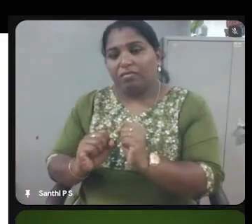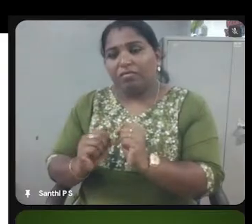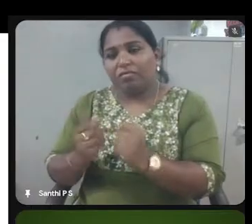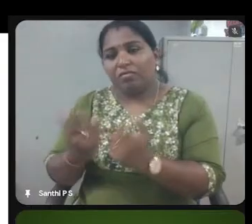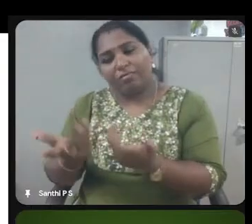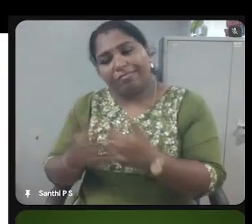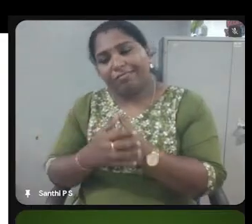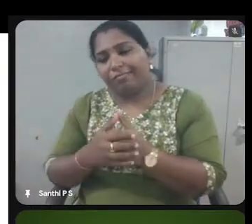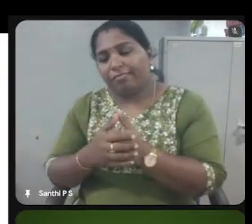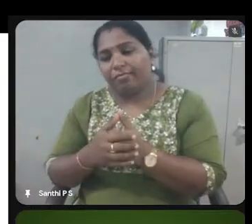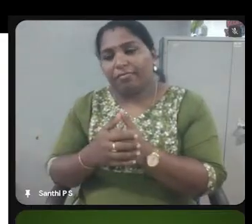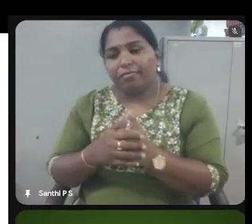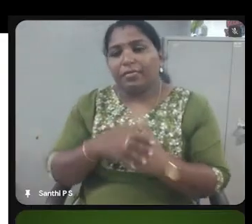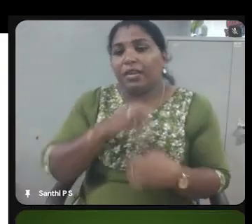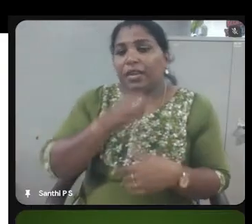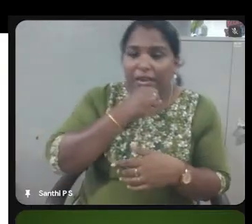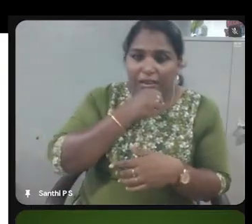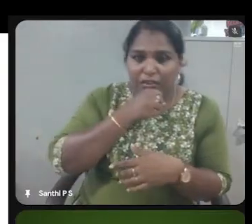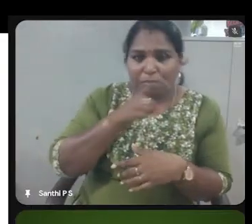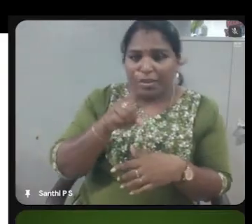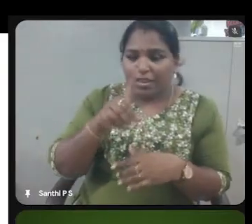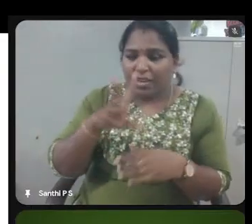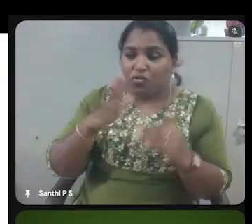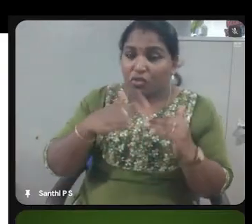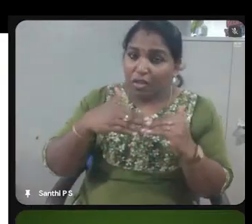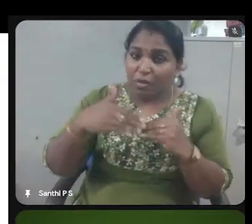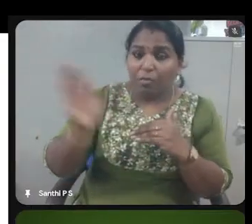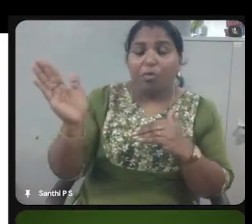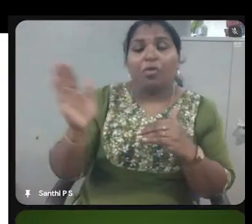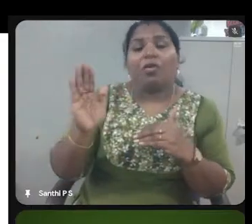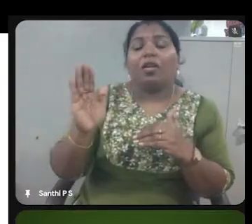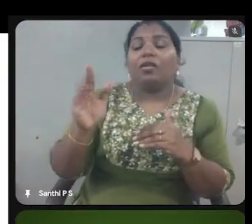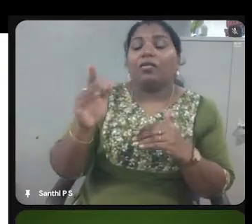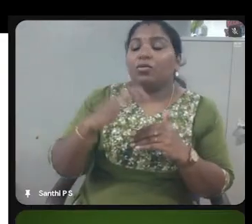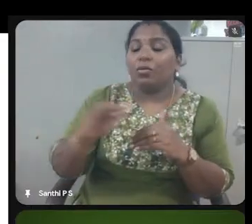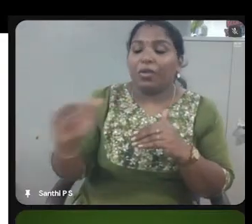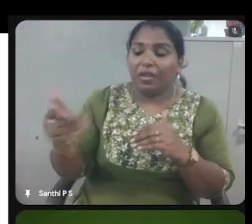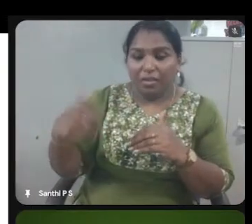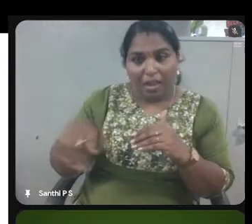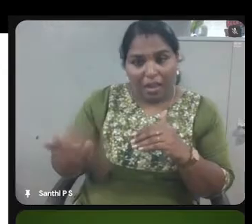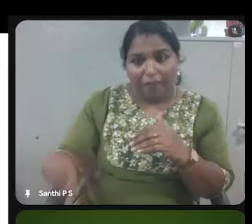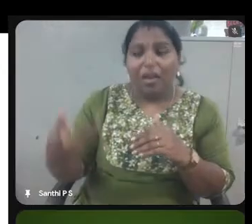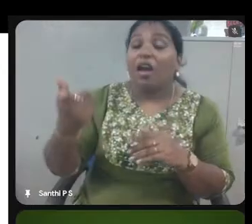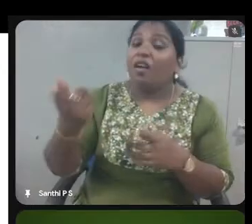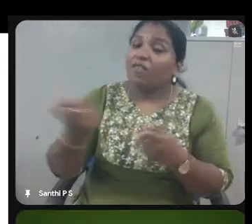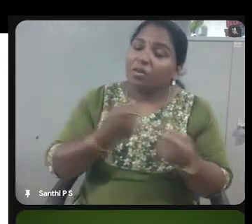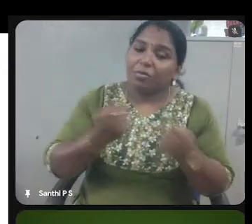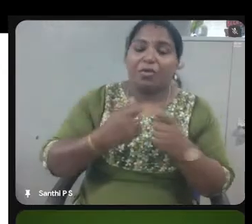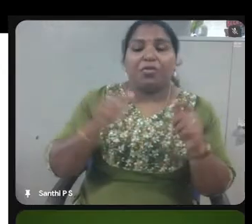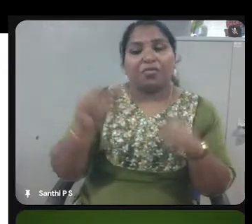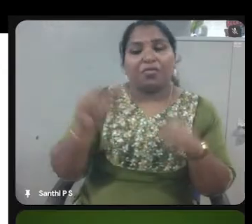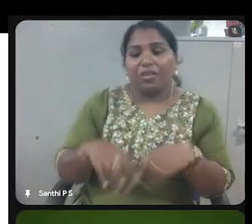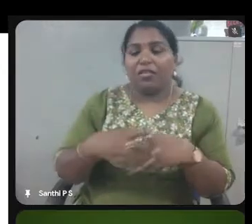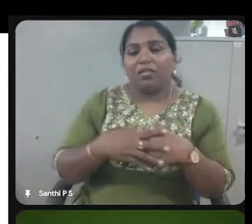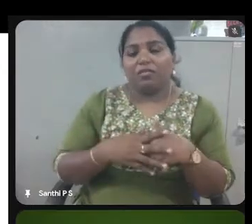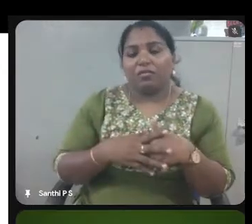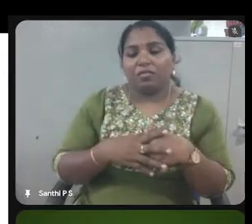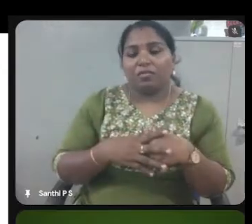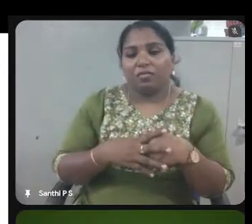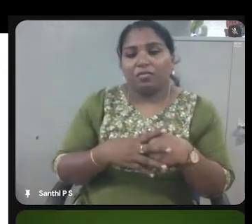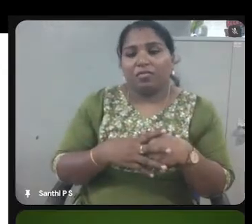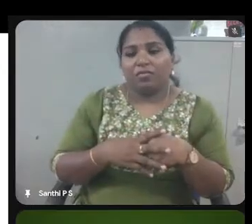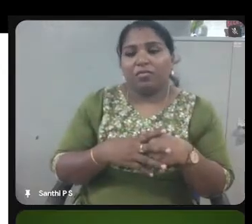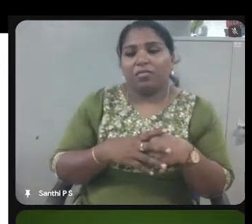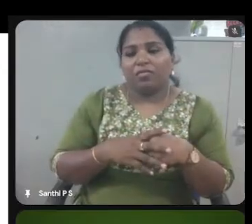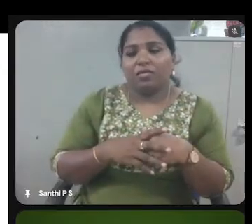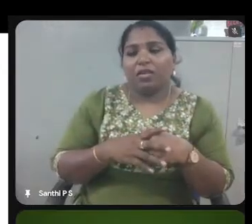10-15 വയസ്സിന് മുകളിലുള്ള മക്കളുണ്ട്. അവരെ വീക്കെൻഡ്സിൽ അവർ യൂസ് ചെയ്യുന്നതും റെസ്ട്രിക്ട് ചെയ്യാൻ പറ്റുന്നില്ല. അപ്പൊ ഇങ്ങനൊരു സിനാറിയോയില് നമ്മൾ